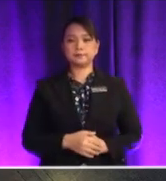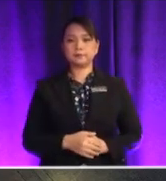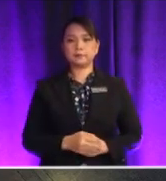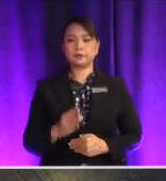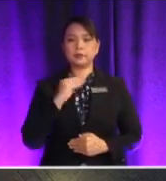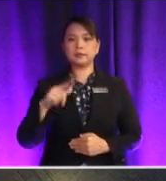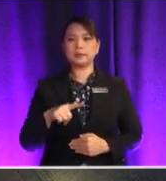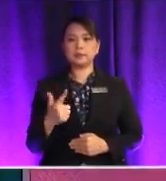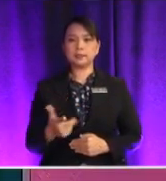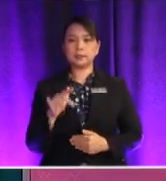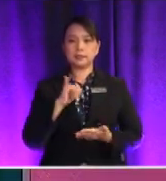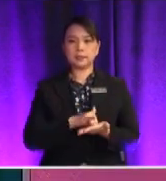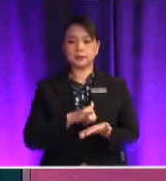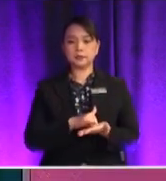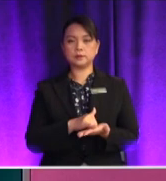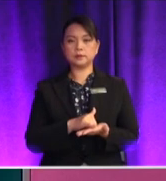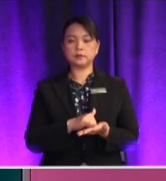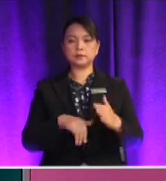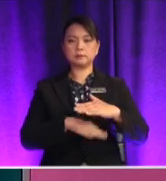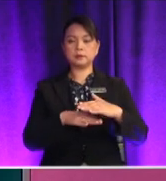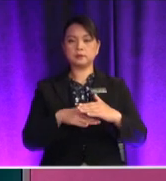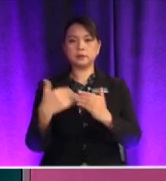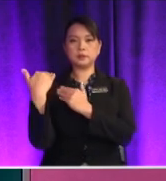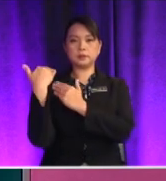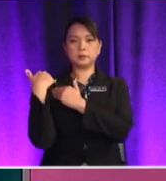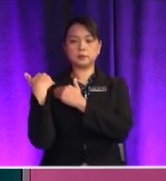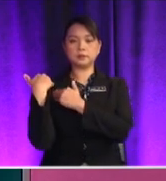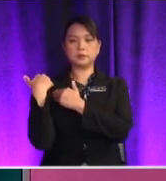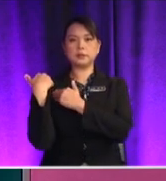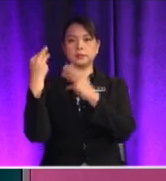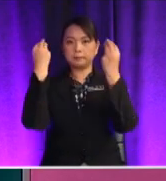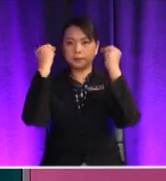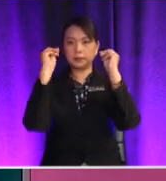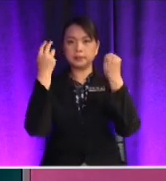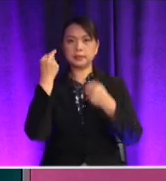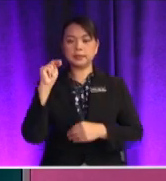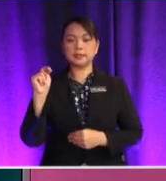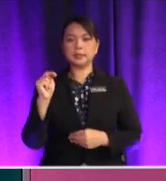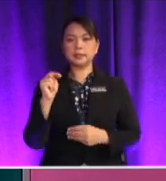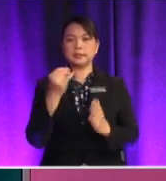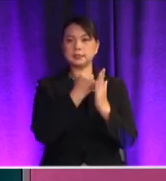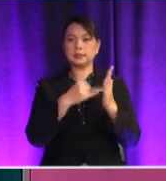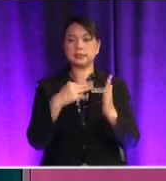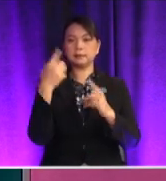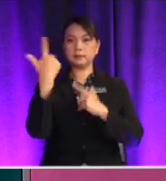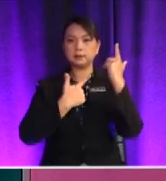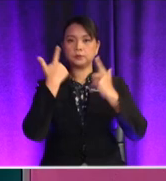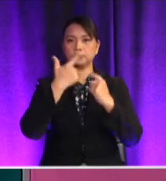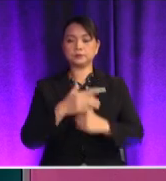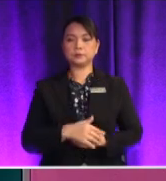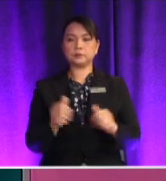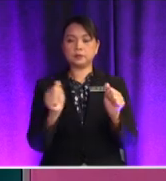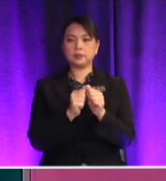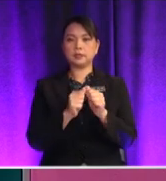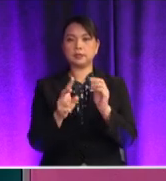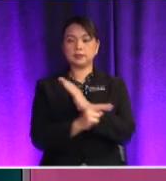itu, ini adalah di bawah tanggungjawab Kementerian Pelancongan Seni dan Budaya juga menjalankan berbagai program usaha sama dengan